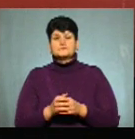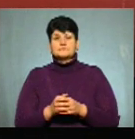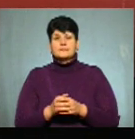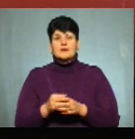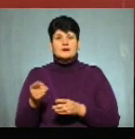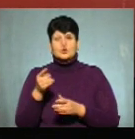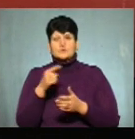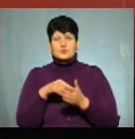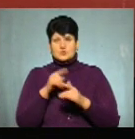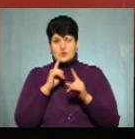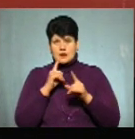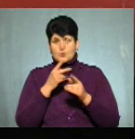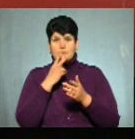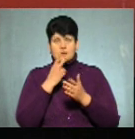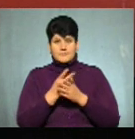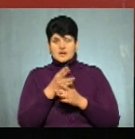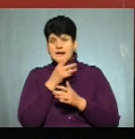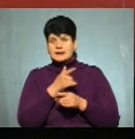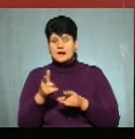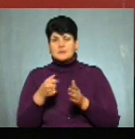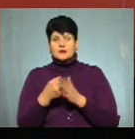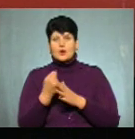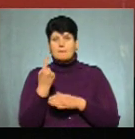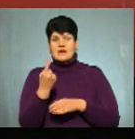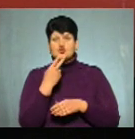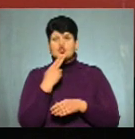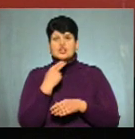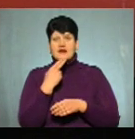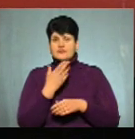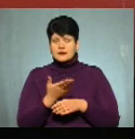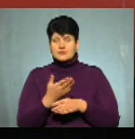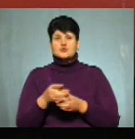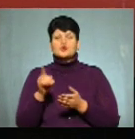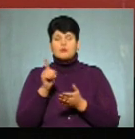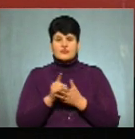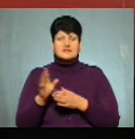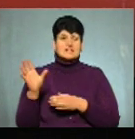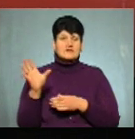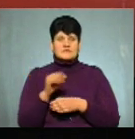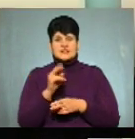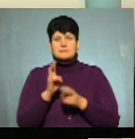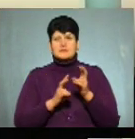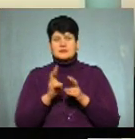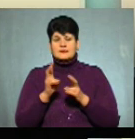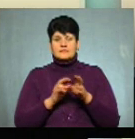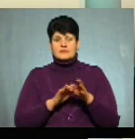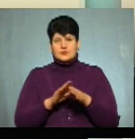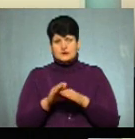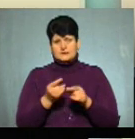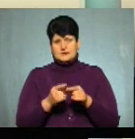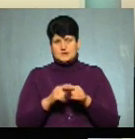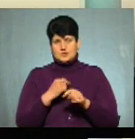Тернопільською міською радою передбачено термін до 1 червня. Зобов'язані всі підприємства здійснити ці роботи